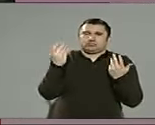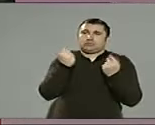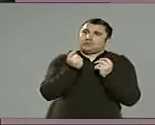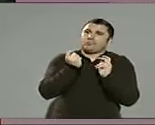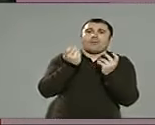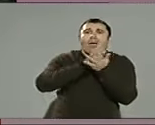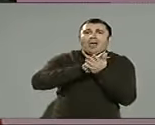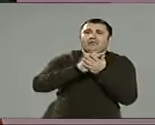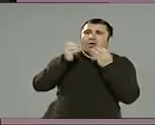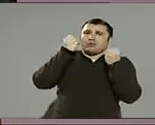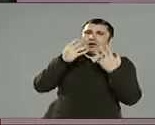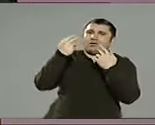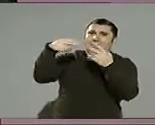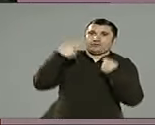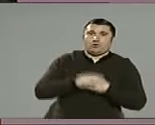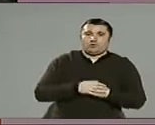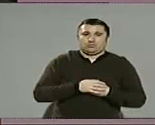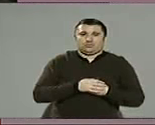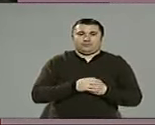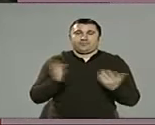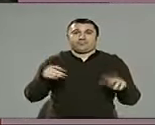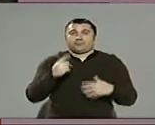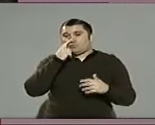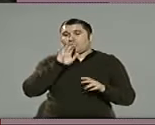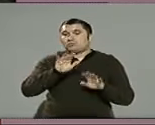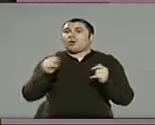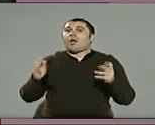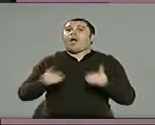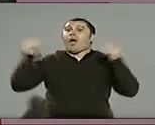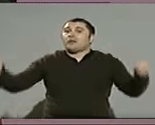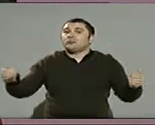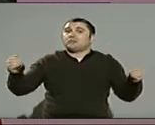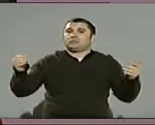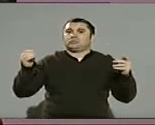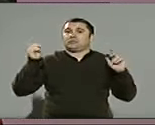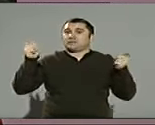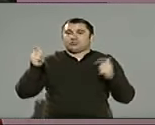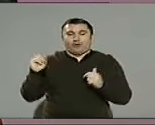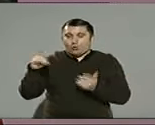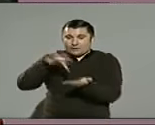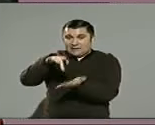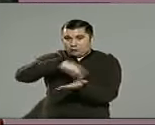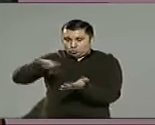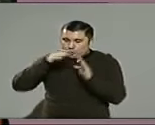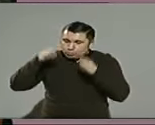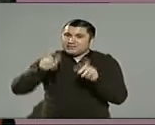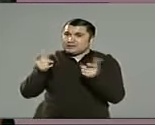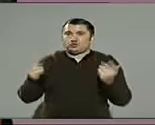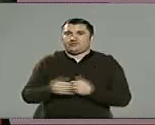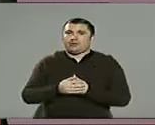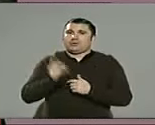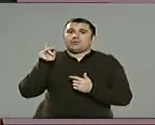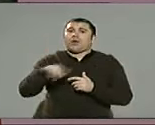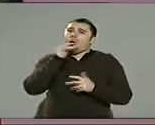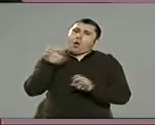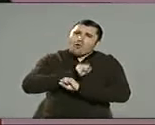klaren Antworten. Nicht nur an den Rändern der Gesellschaft, sondern auch im Zentrum. Dagegen hilft oft auch die beste Aufklärung